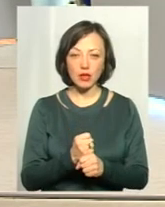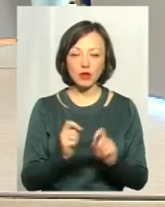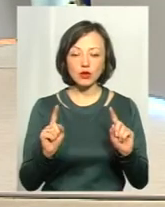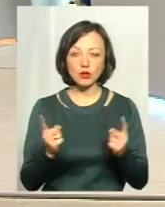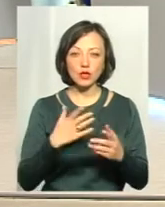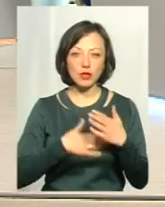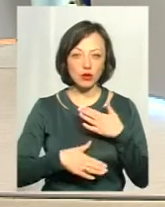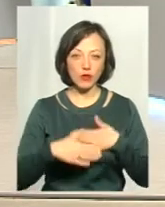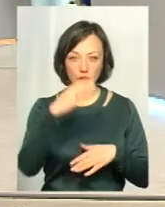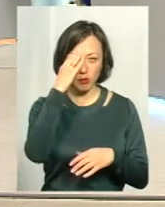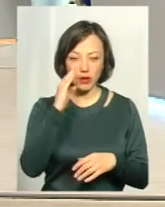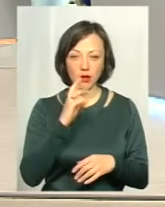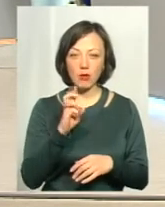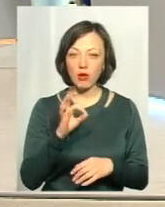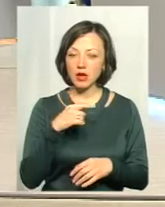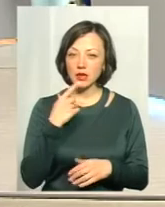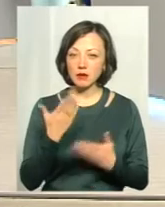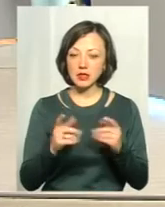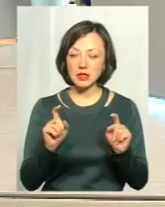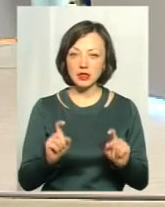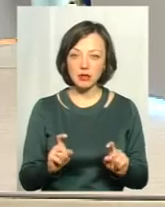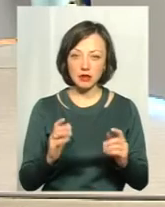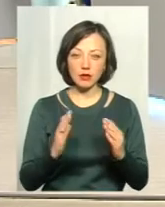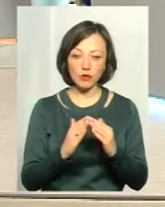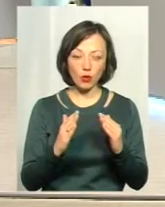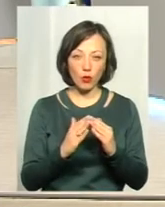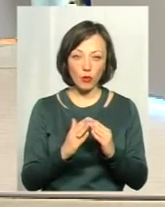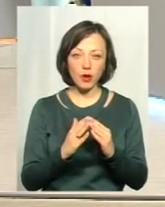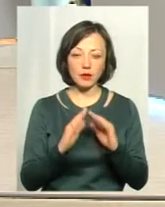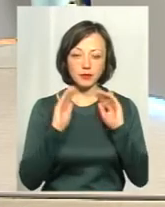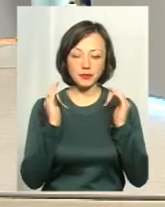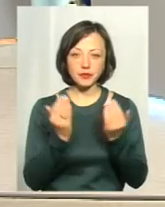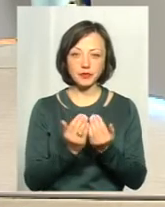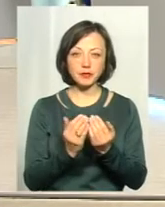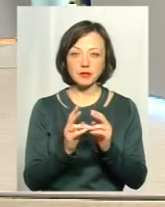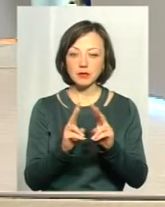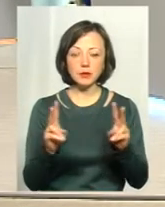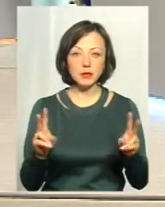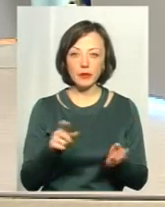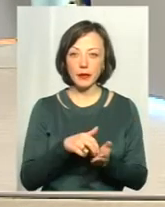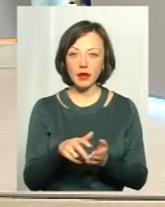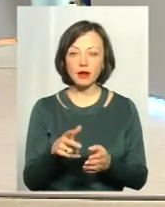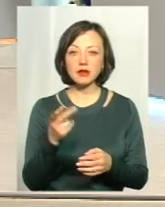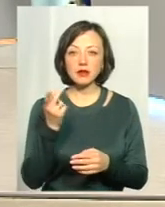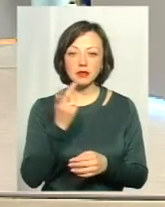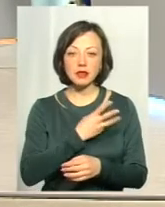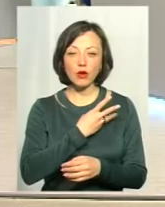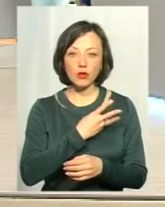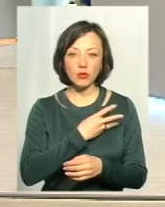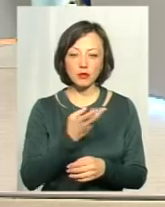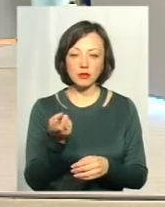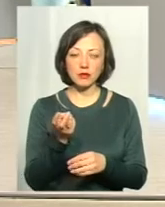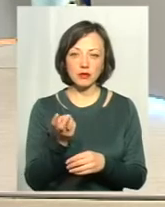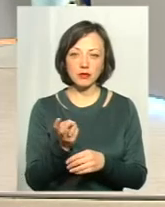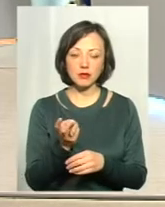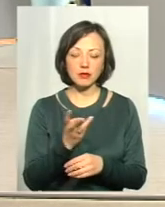дуже задоволені батьки, бо казали, якщо вони сиділи от в стінах чотирьох, ніде не ходили, то вони заохоченням приходять